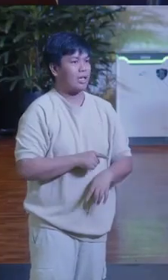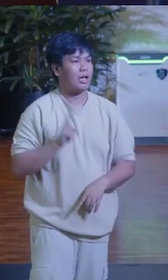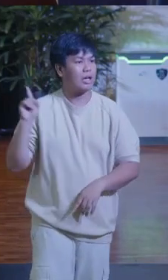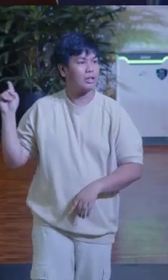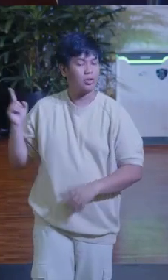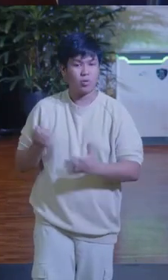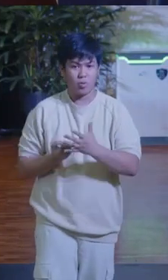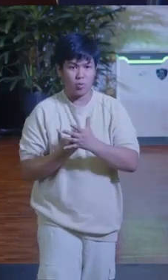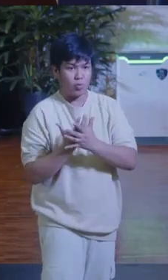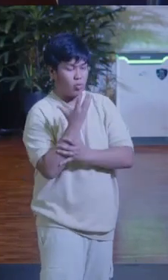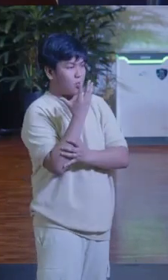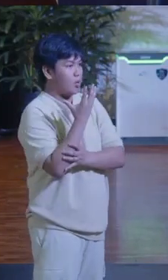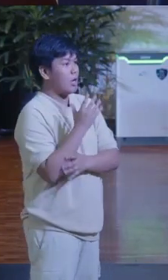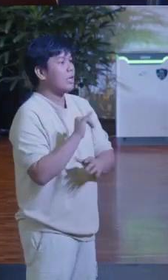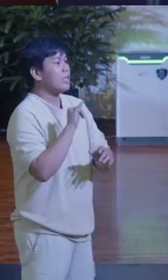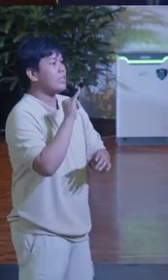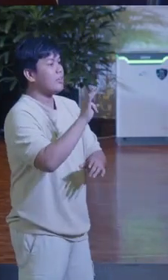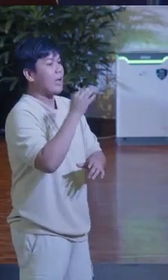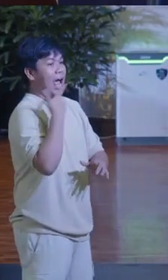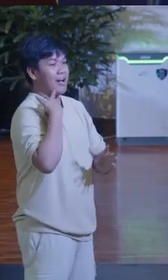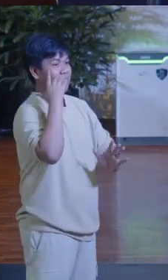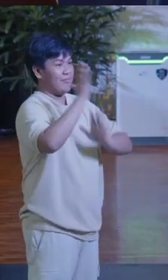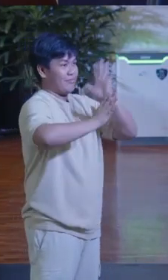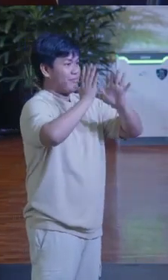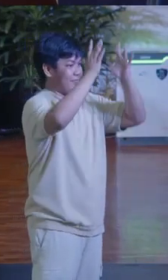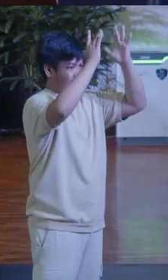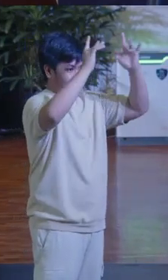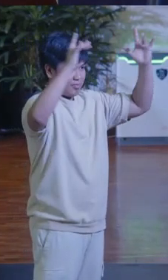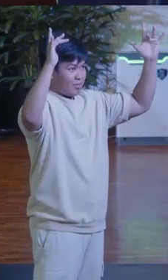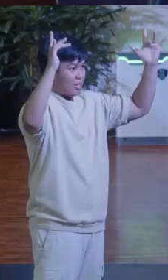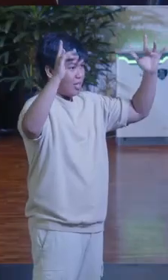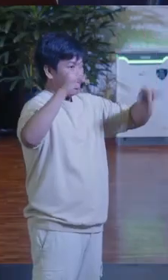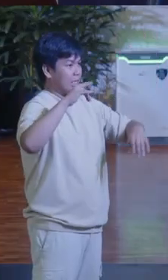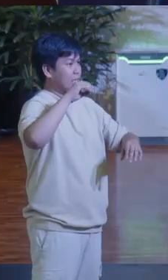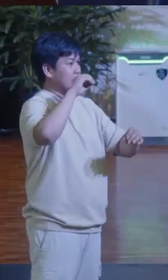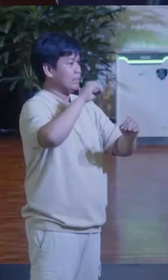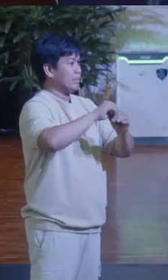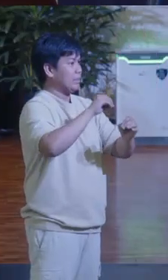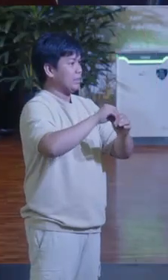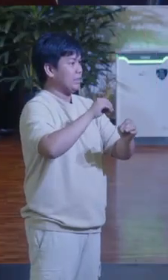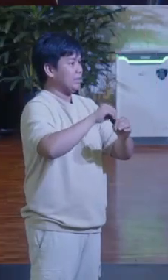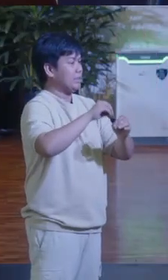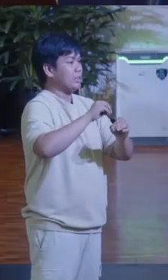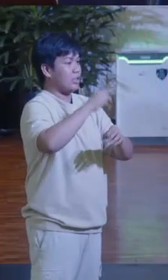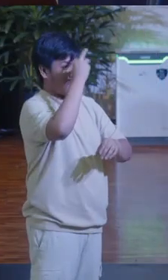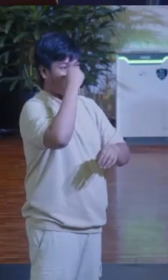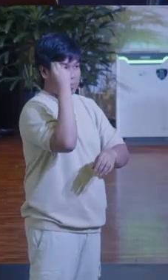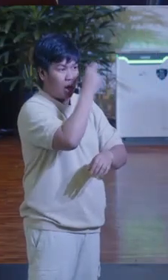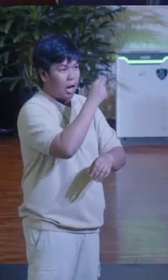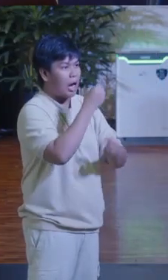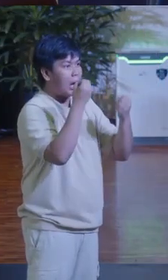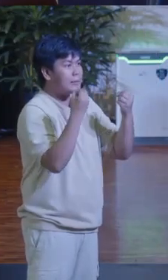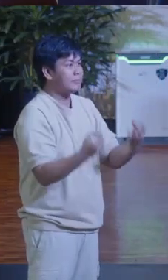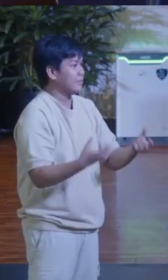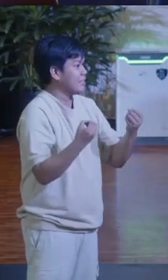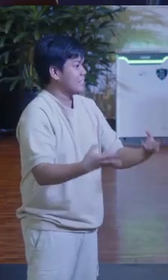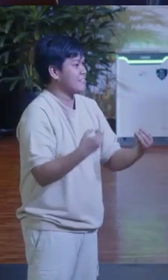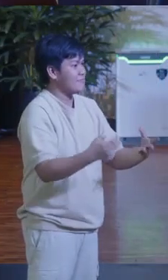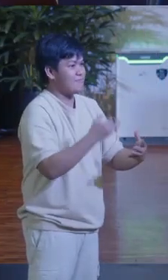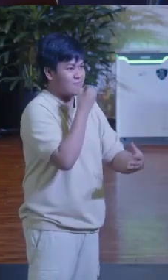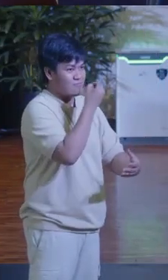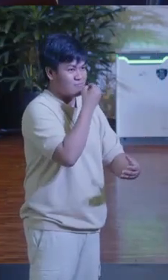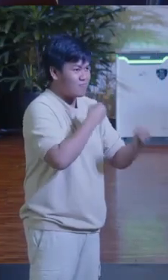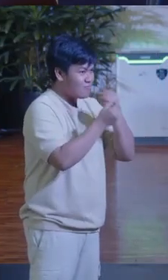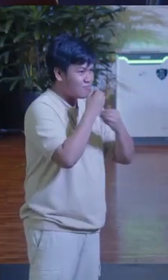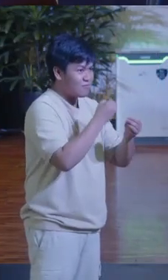Romano, pagka may piyesta, no, siyempre talagang sagana ang pagkain, pero ang turo nung araw, naku,